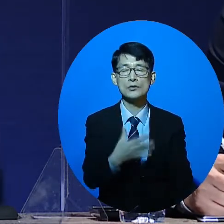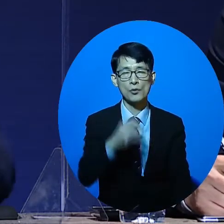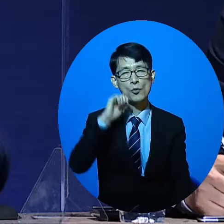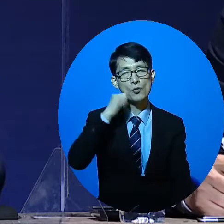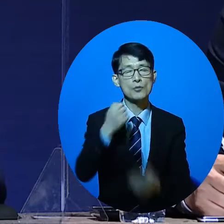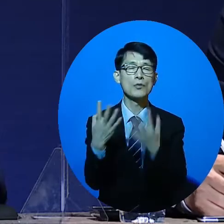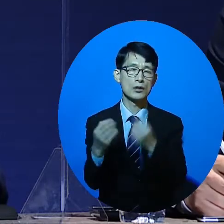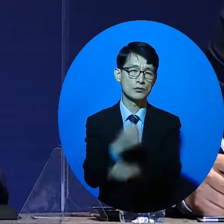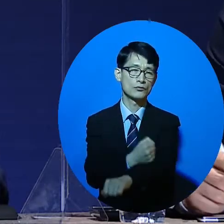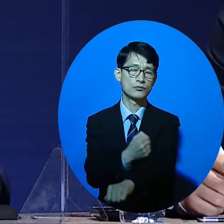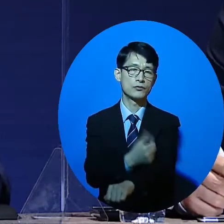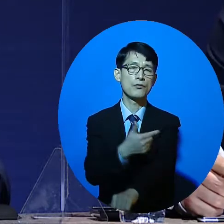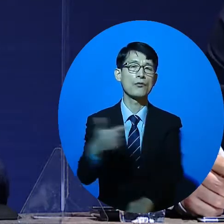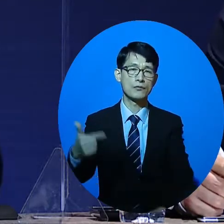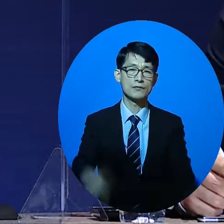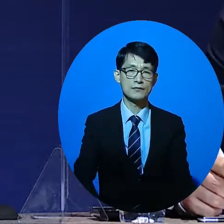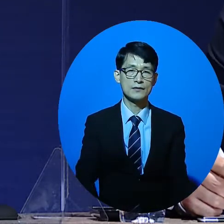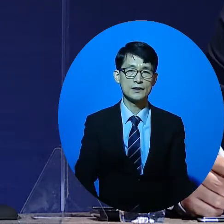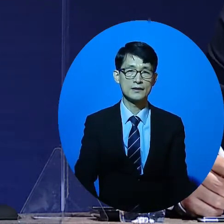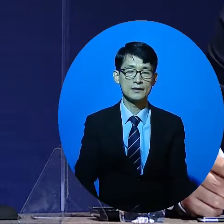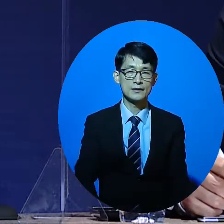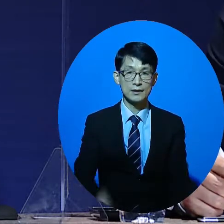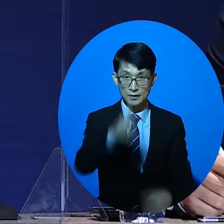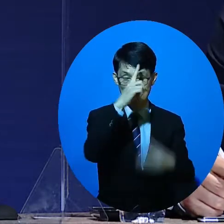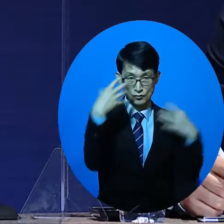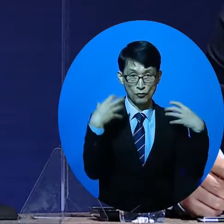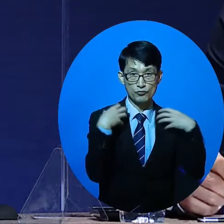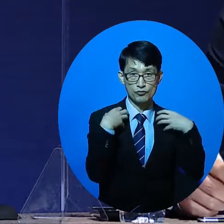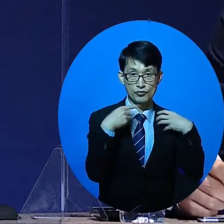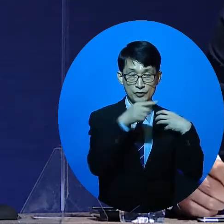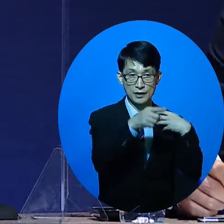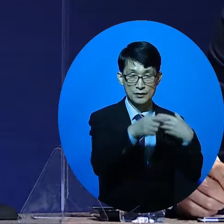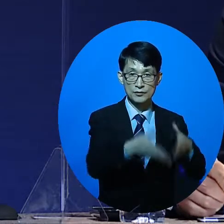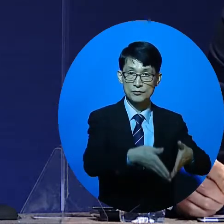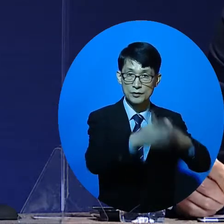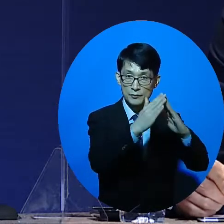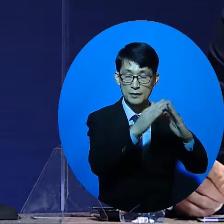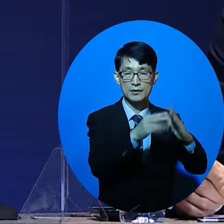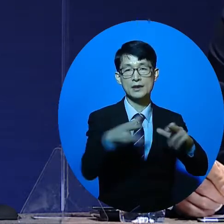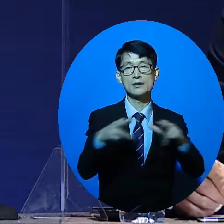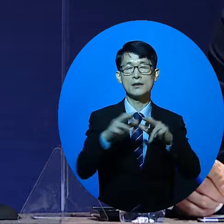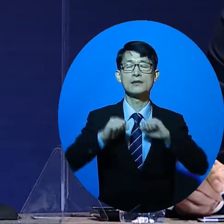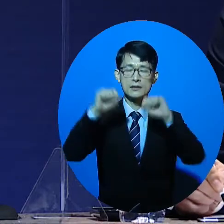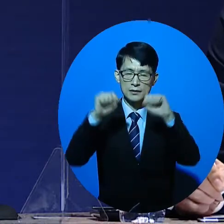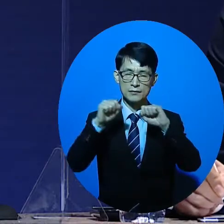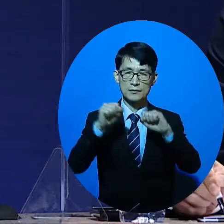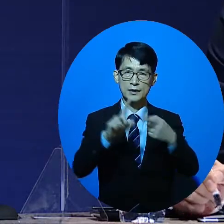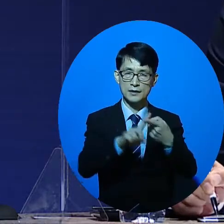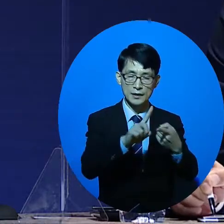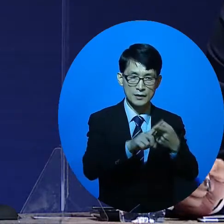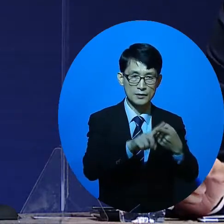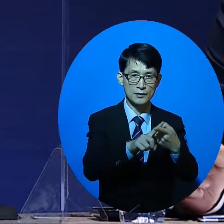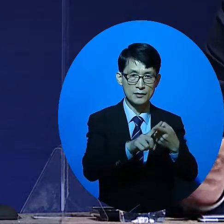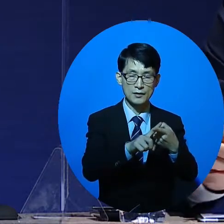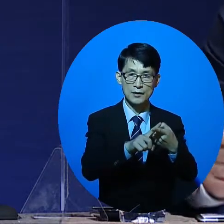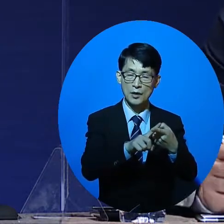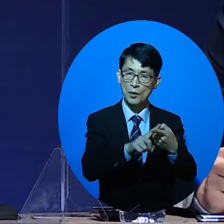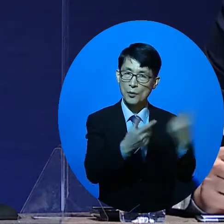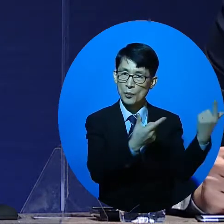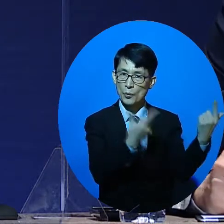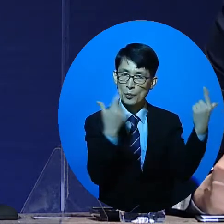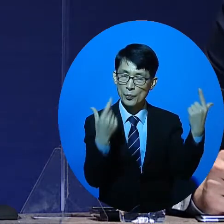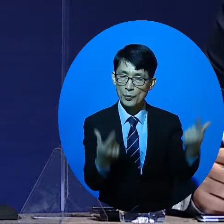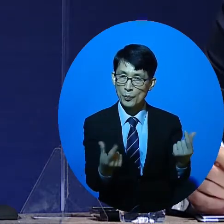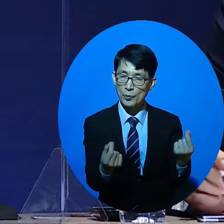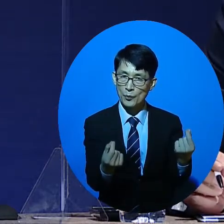따라서 우리 강원도는 정부에서 수립한 획일적인 장애인 체육의 정책을 수용하기보다는 이걸